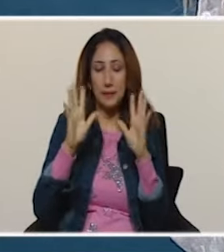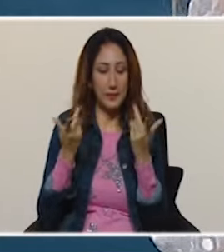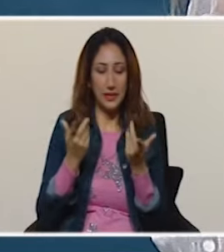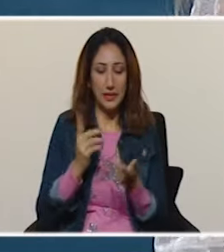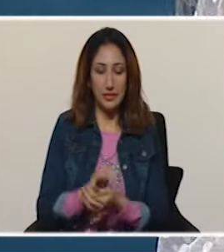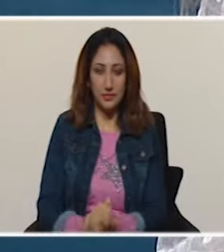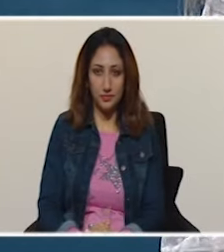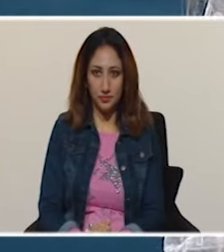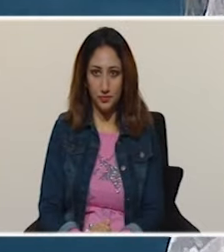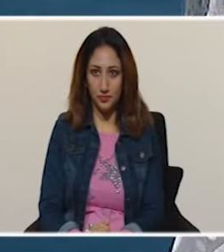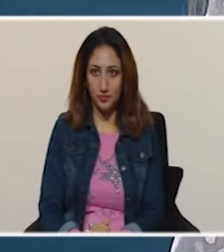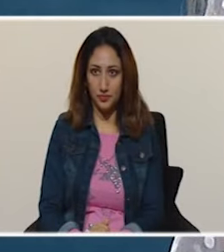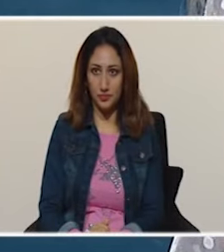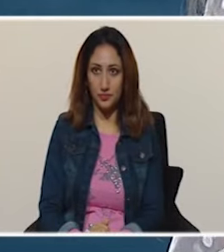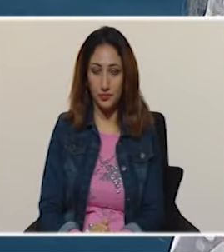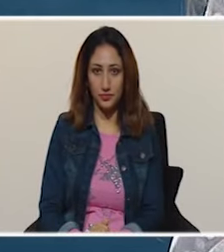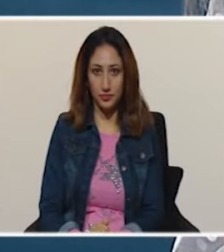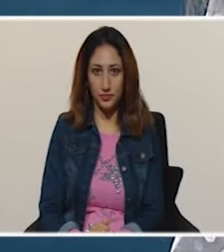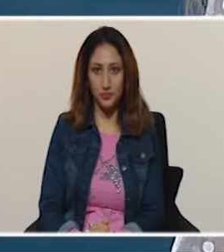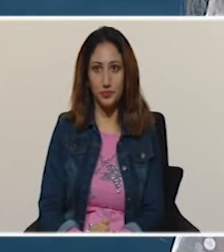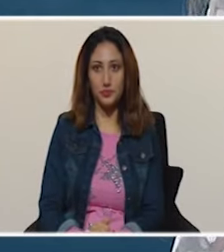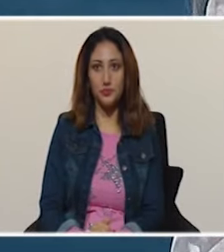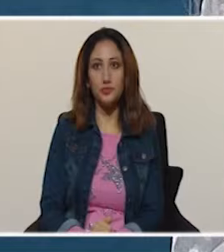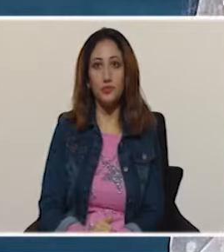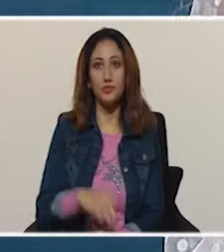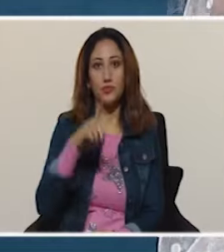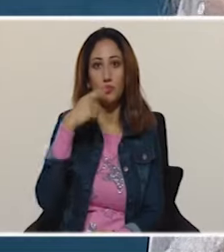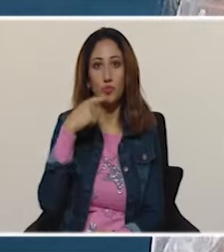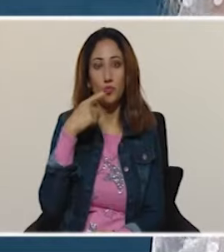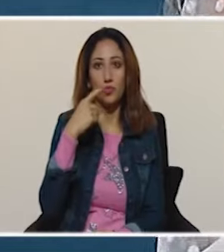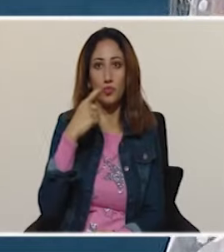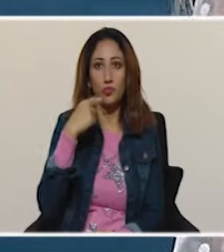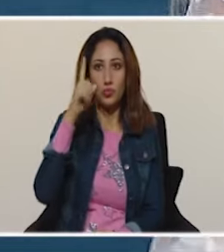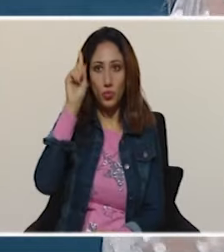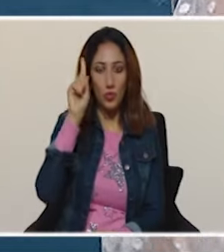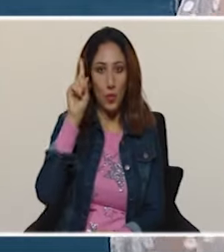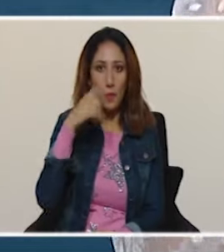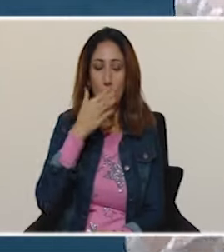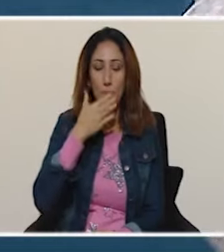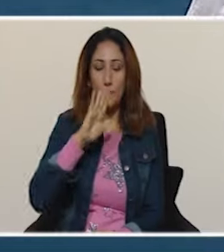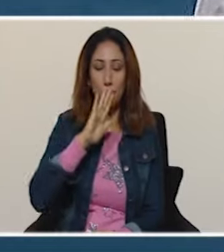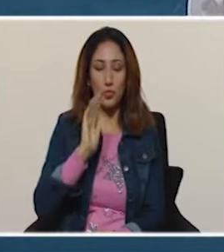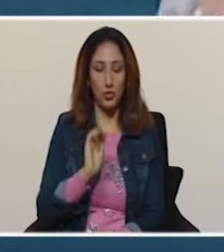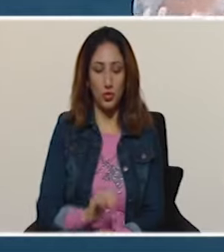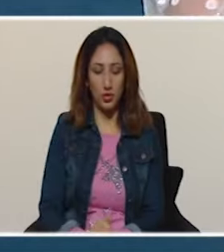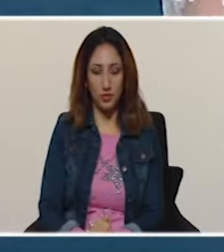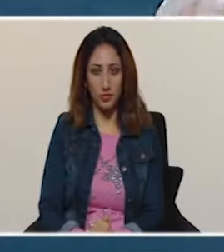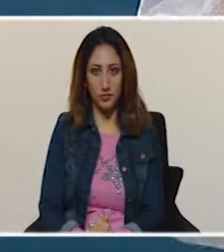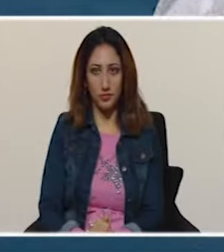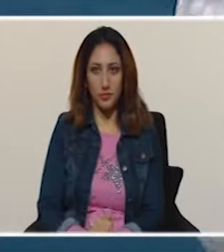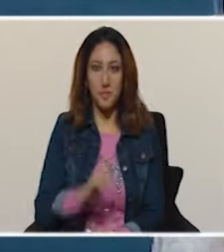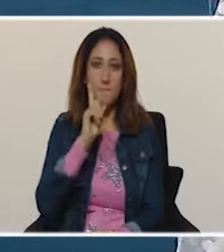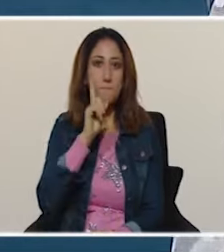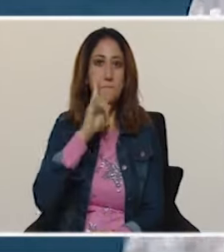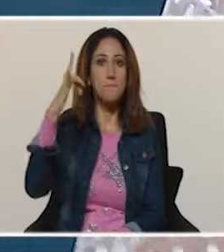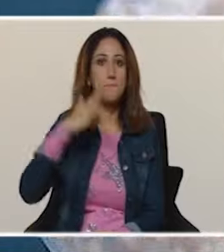أنا بجد أولاً بشكر ربنا وبحمد الله سبحانه وتعالى إنه عطاني أم وبي. ماما عاطفة جياشة، بركان